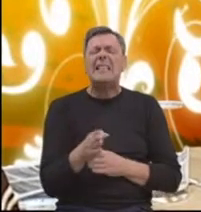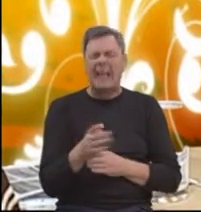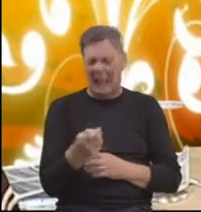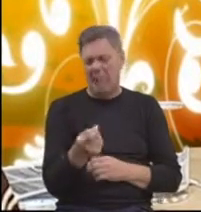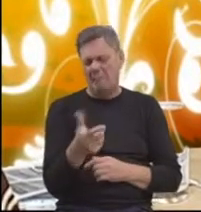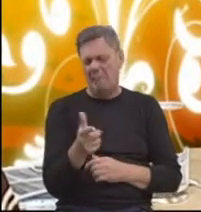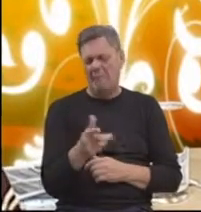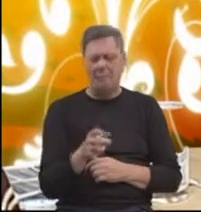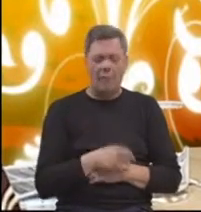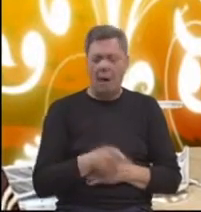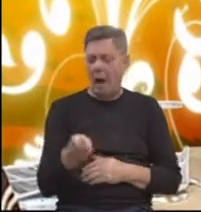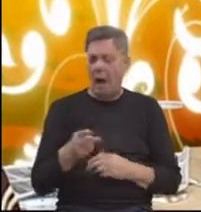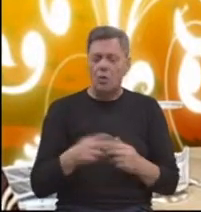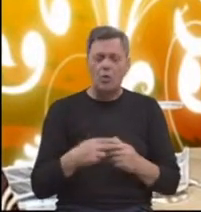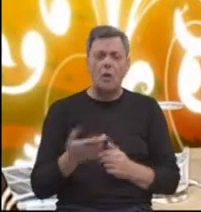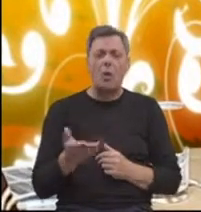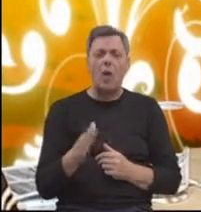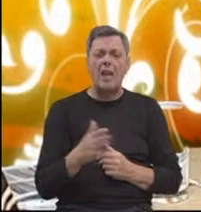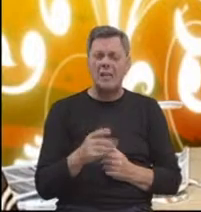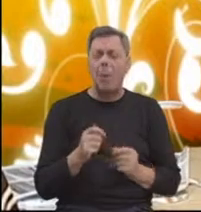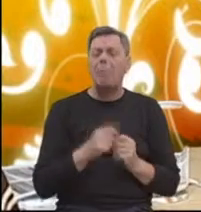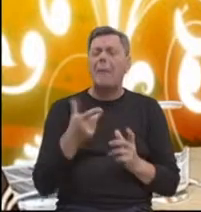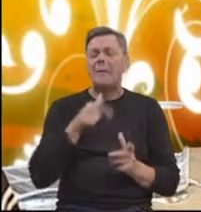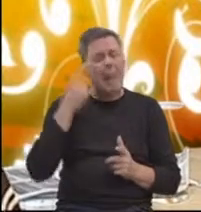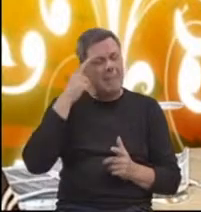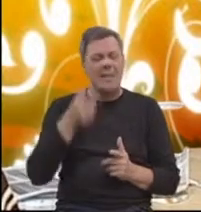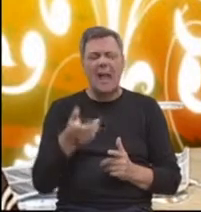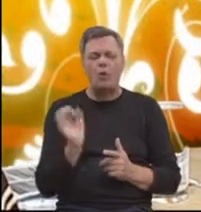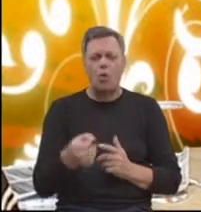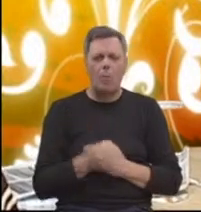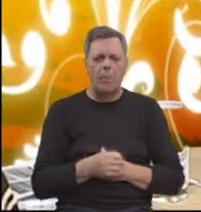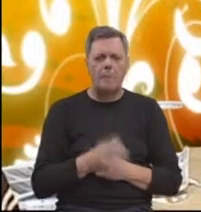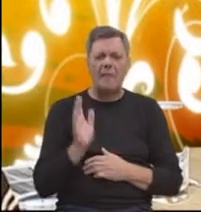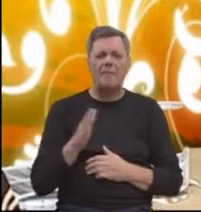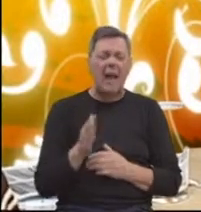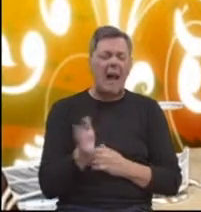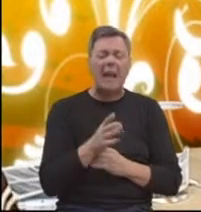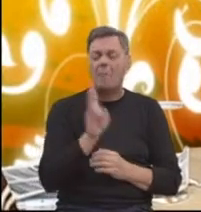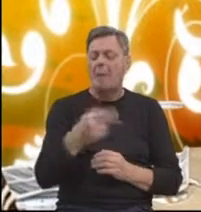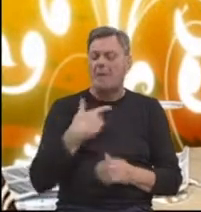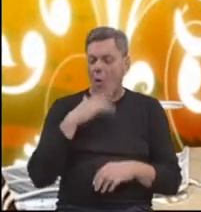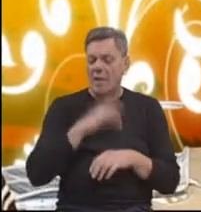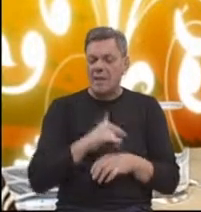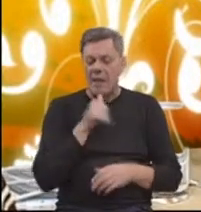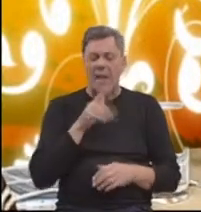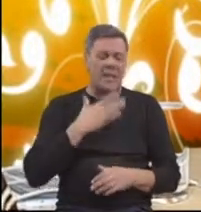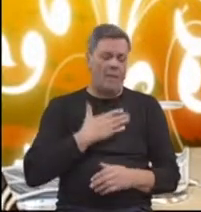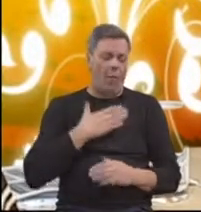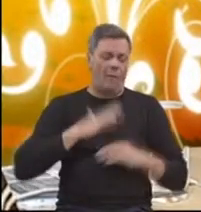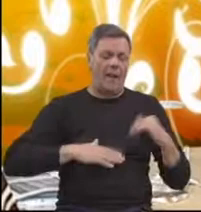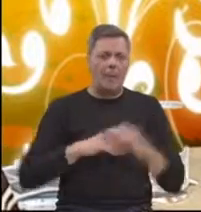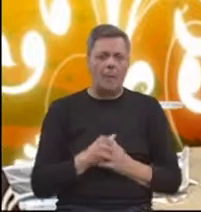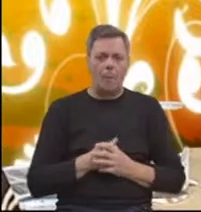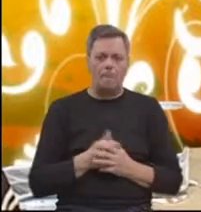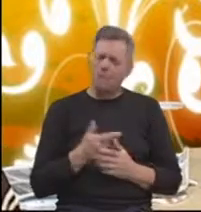nesretan, a onaj tamo susjed što je ispekao brancina misli da je dobar? Ne, svaka riba ima svoj cilj i svaka riba ima svoju kvalitetu. Pa